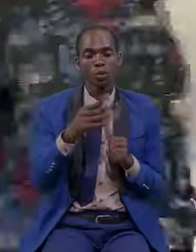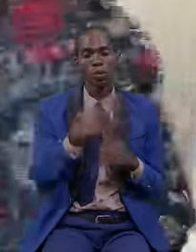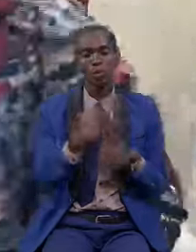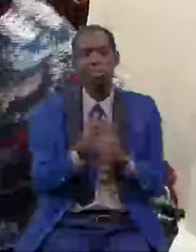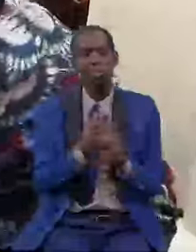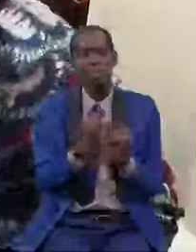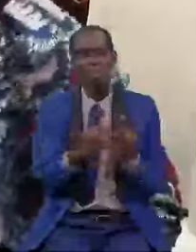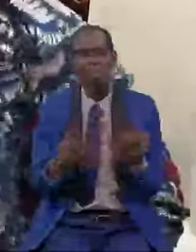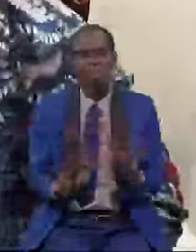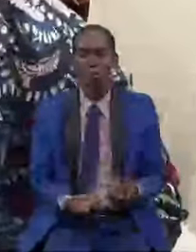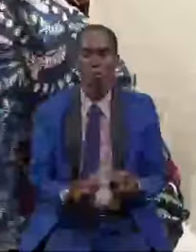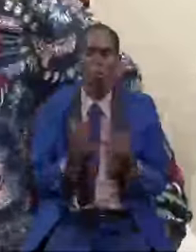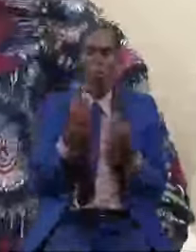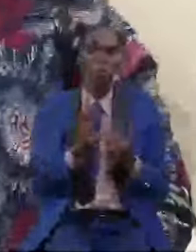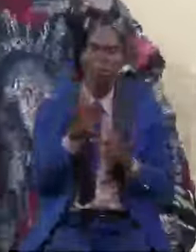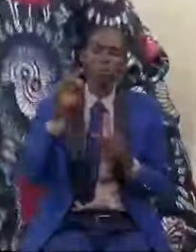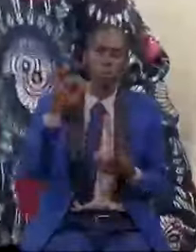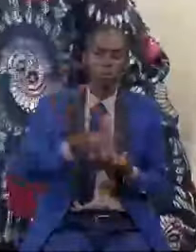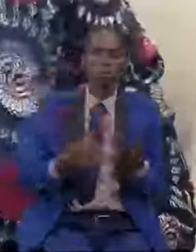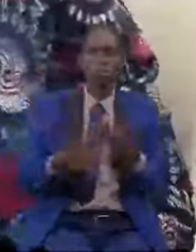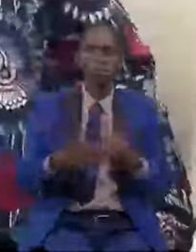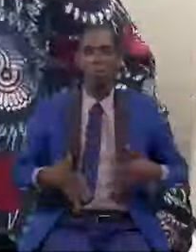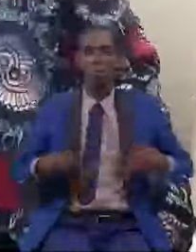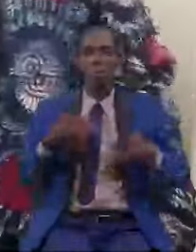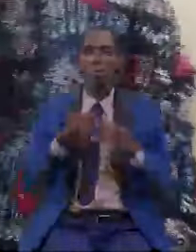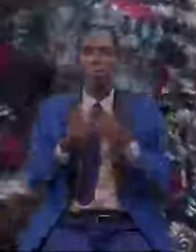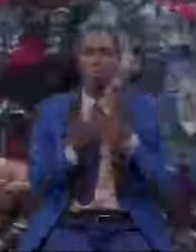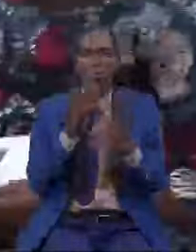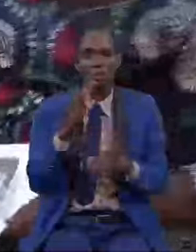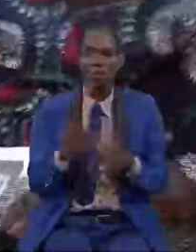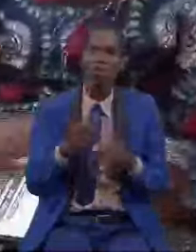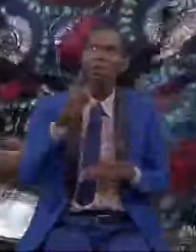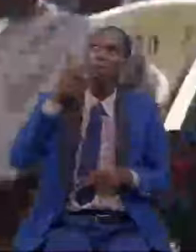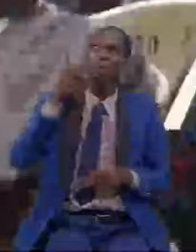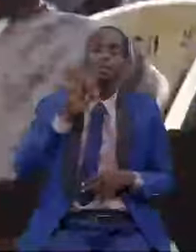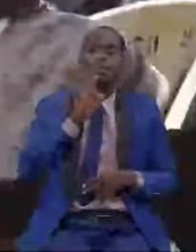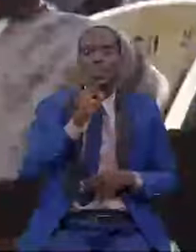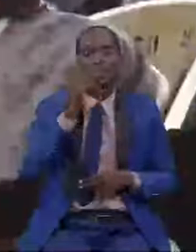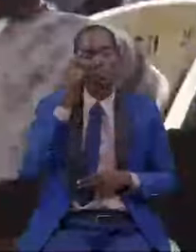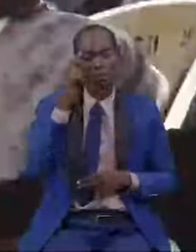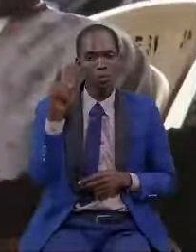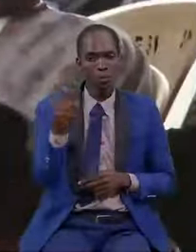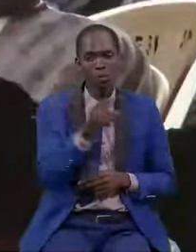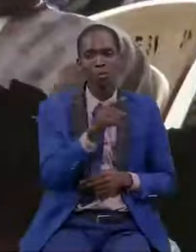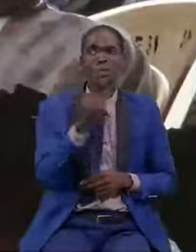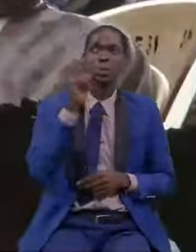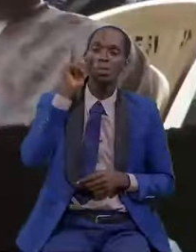redonnera vie à tout au nom de Jésus-Christ. Il est pour vous. Il est pour